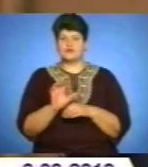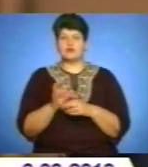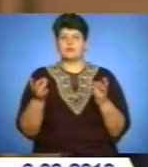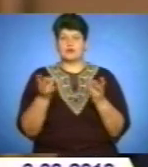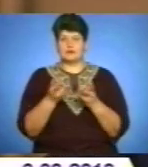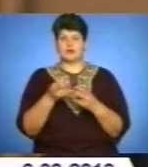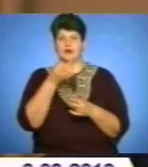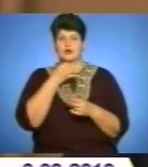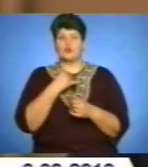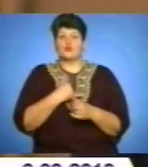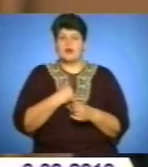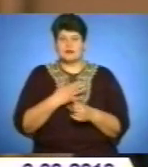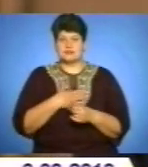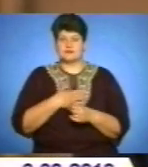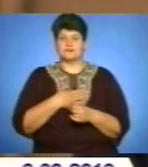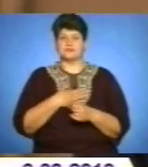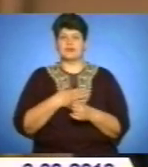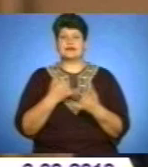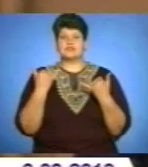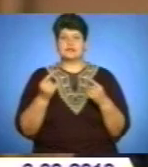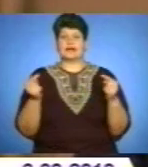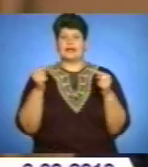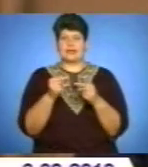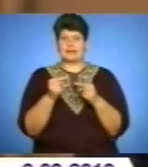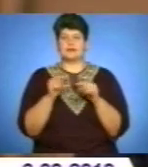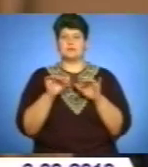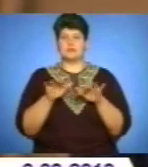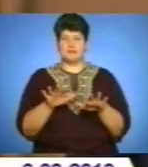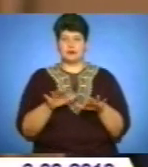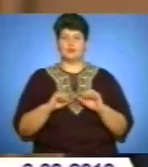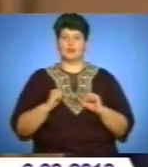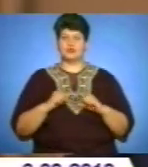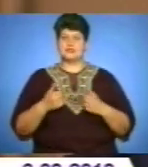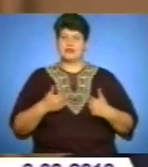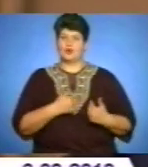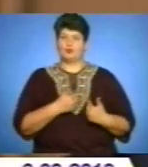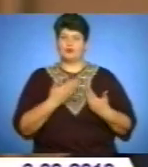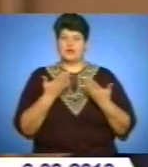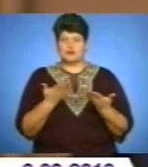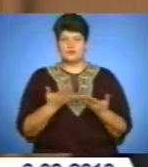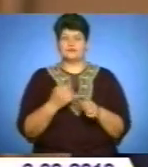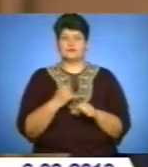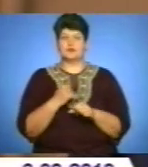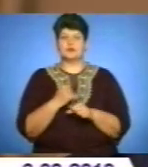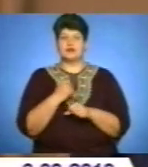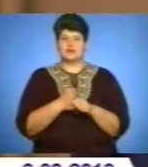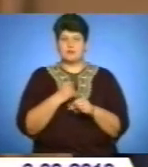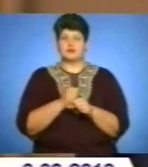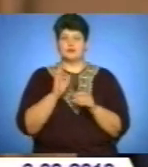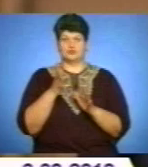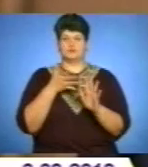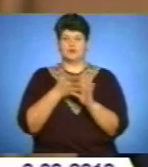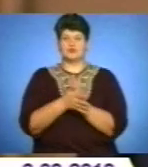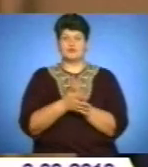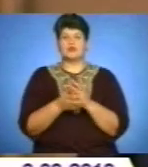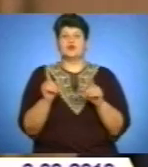у нас. И вот сейчас конкретные меры по стимулированию разрабатываются, они будут реализовываться. Чем мы вам здесь